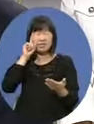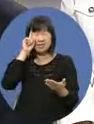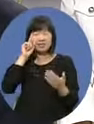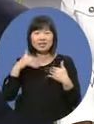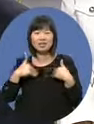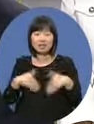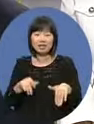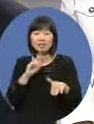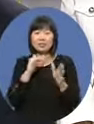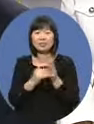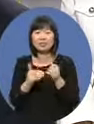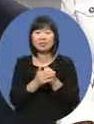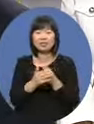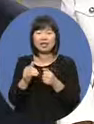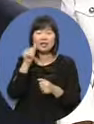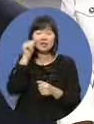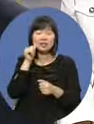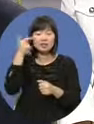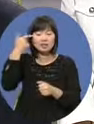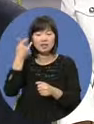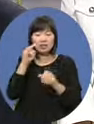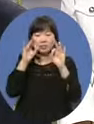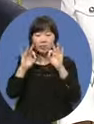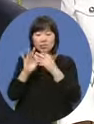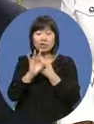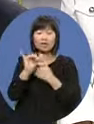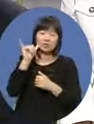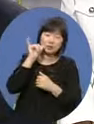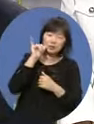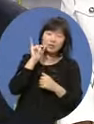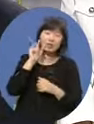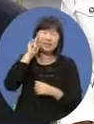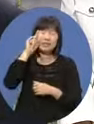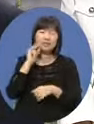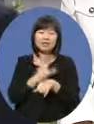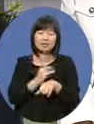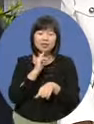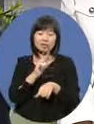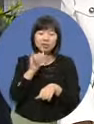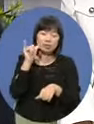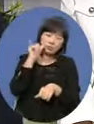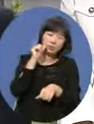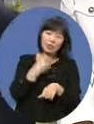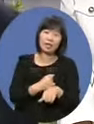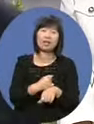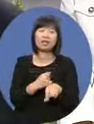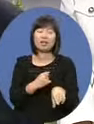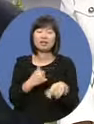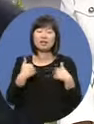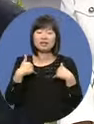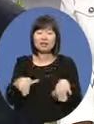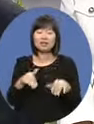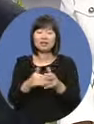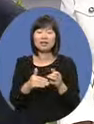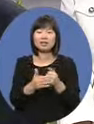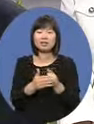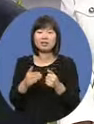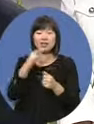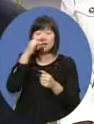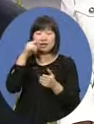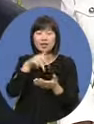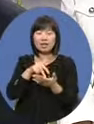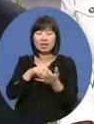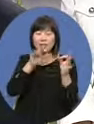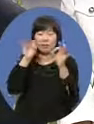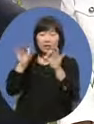취약화되는 거예요. 그래서 사춘기 뇌에서는 중독에 결국은 스트레스 취약화되는 건 중독에 취약화되는 거거든요. 그래서 네. 서양에서는